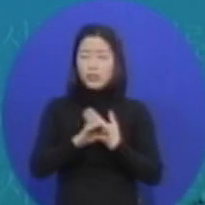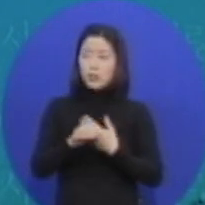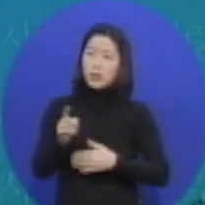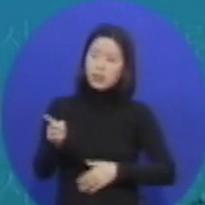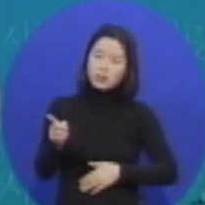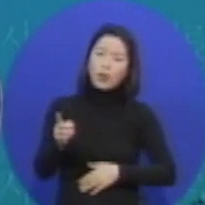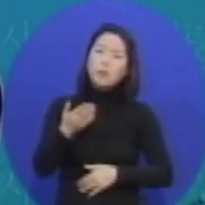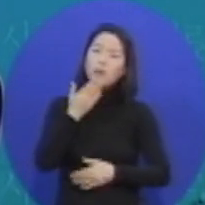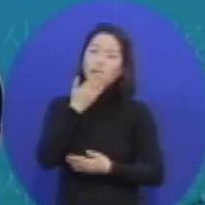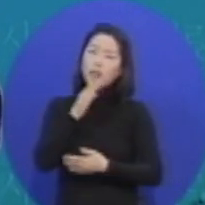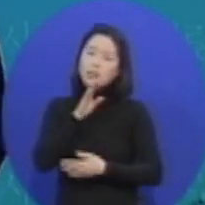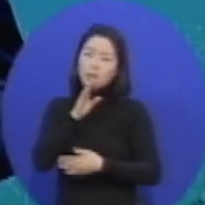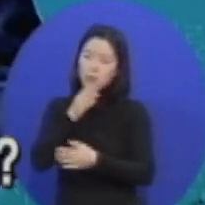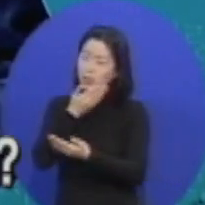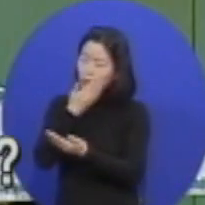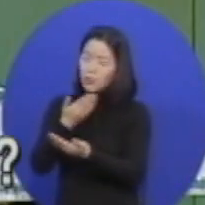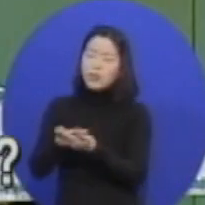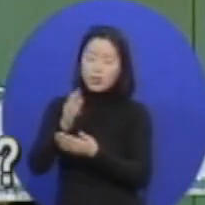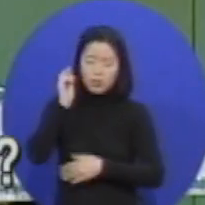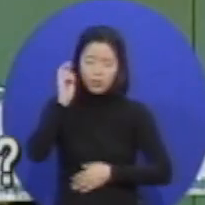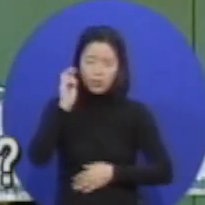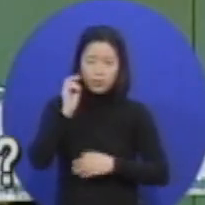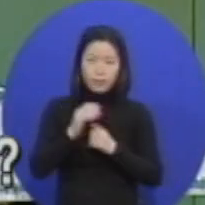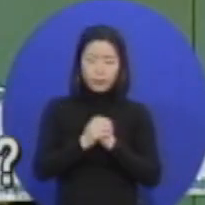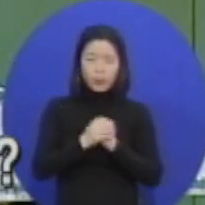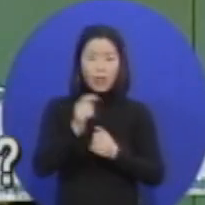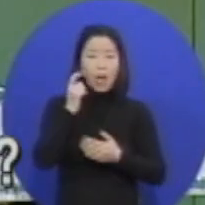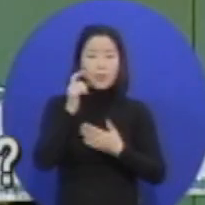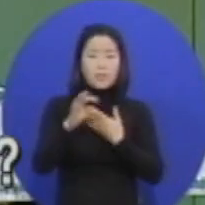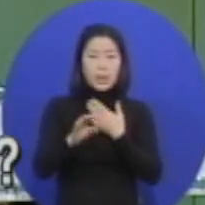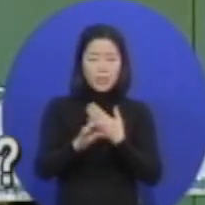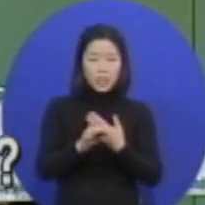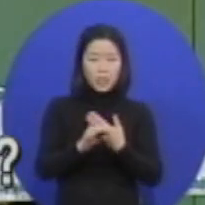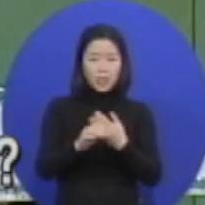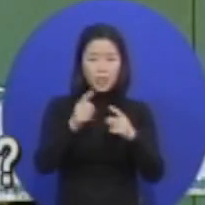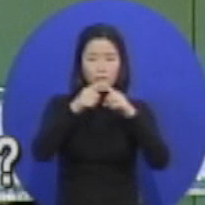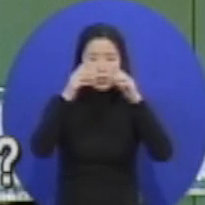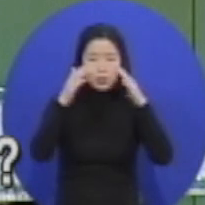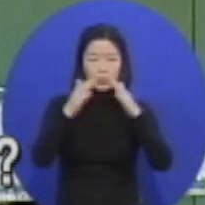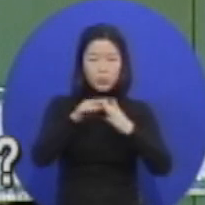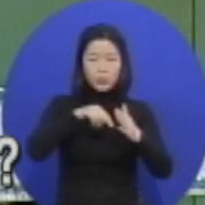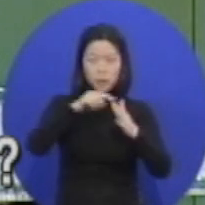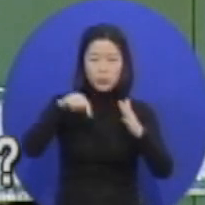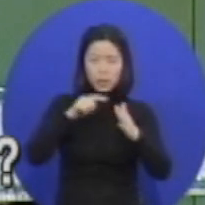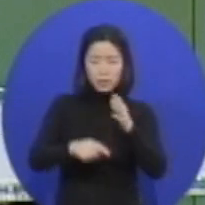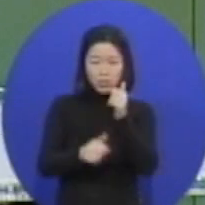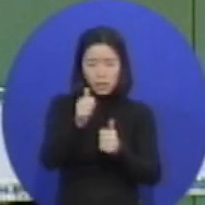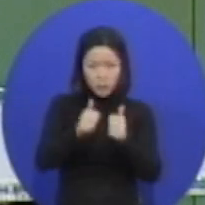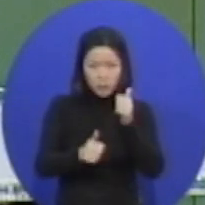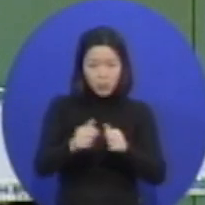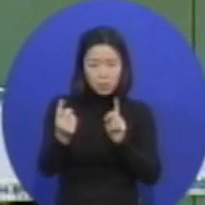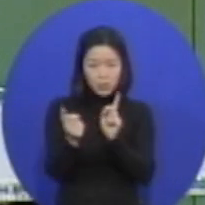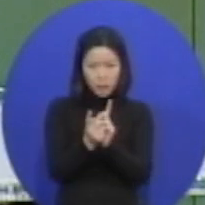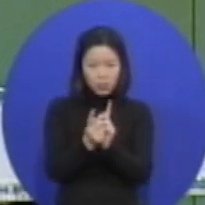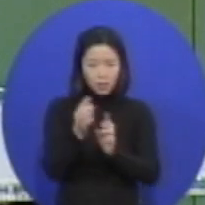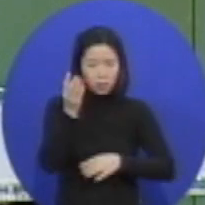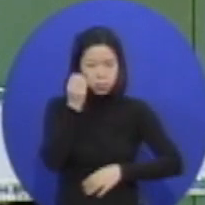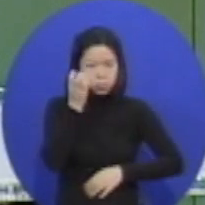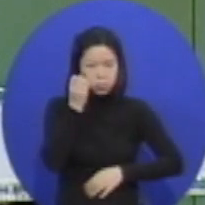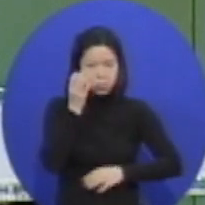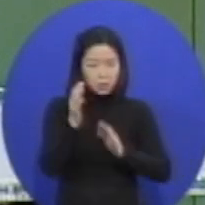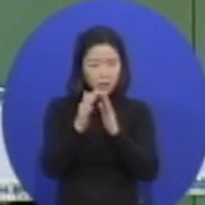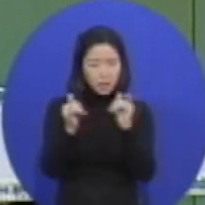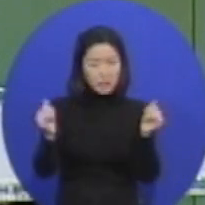하지요 그러나 만약에 교회에서 시험을 당했거나 좀 이상한 사람을 만나거나